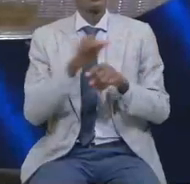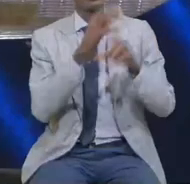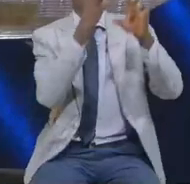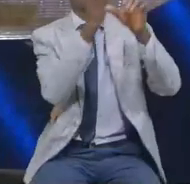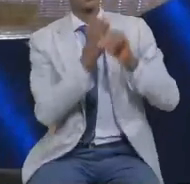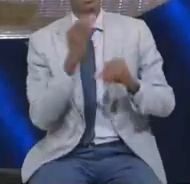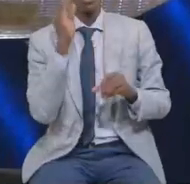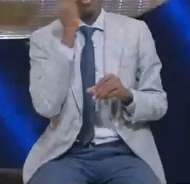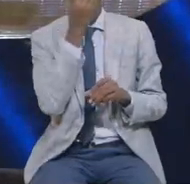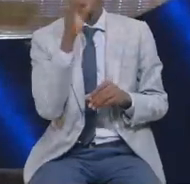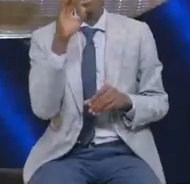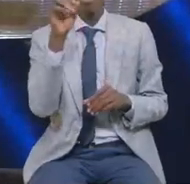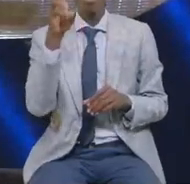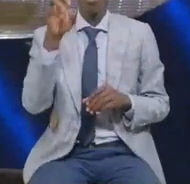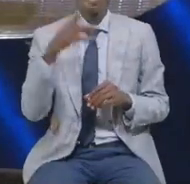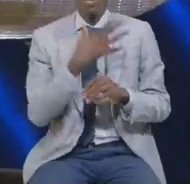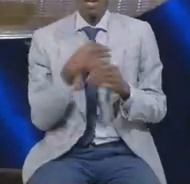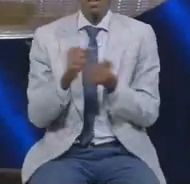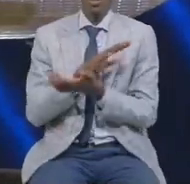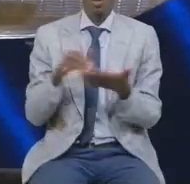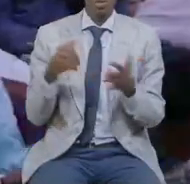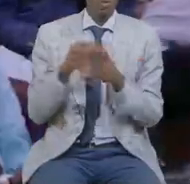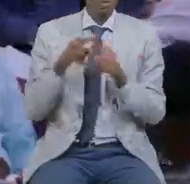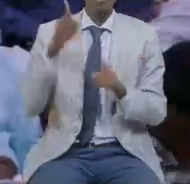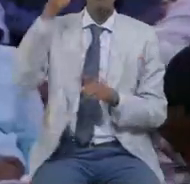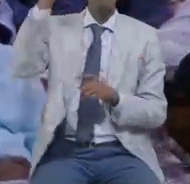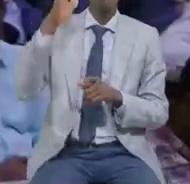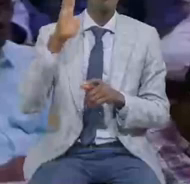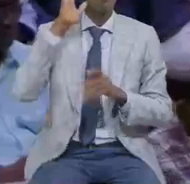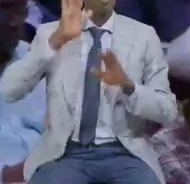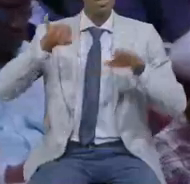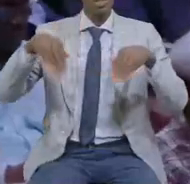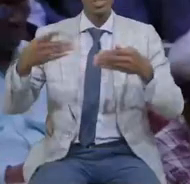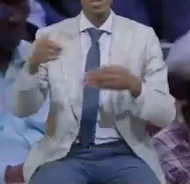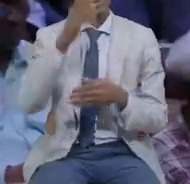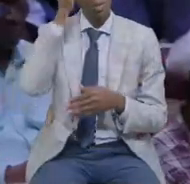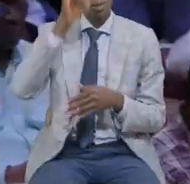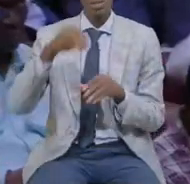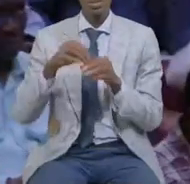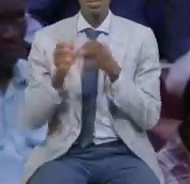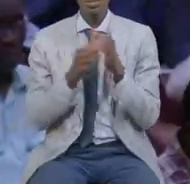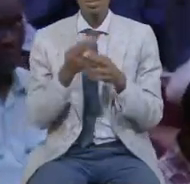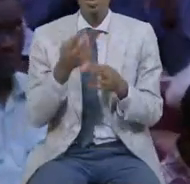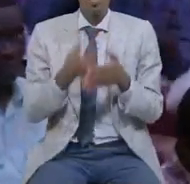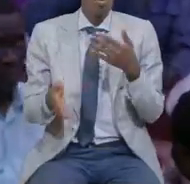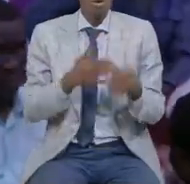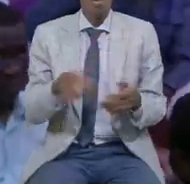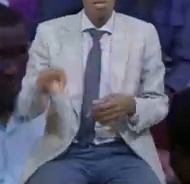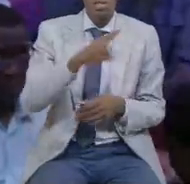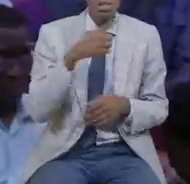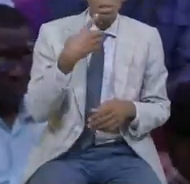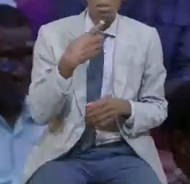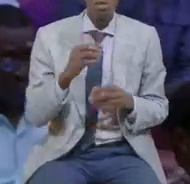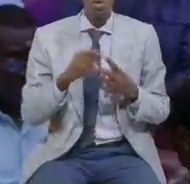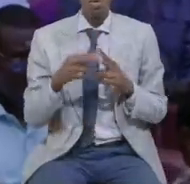on fauche une fleur et on l'écrase. Le Seigneur vous donnera la compréhension. Quel que soit ce qu'ils disent, quelle que soit